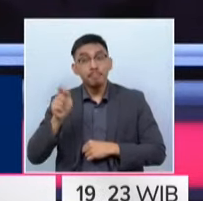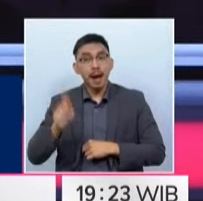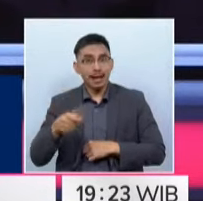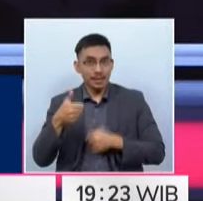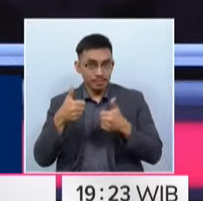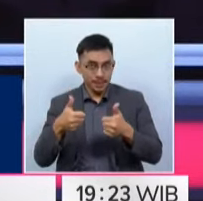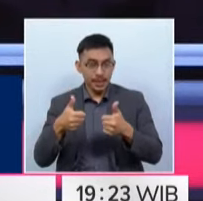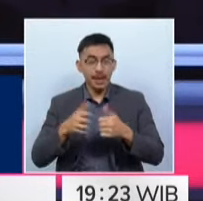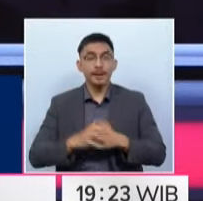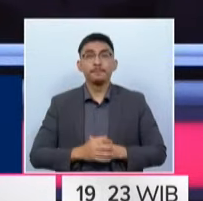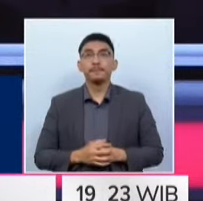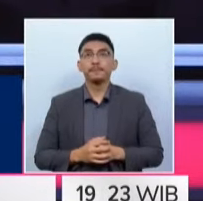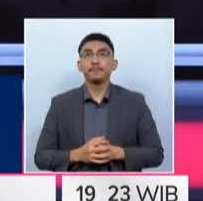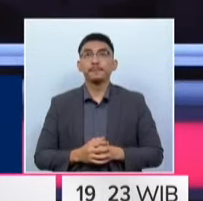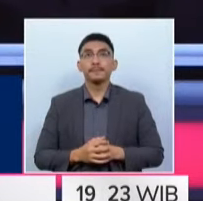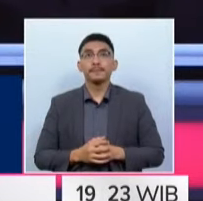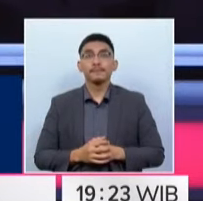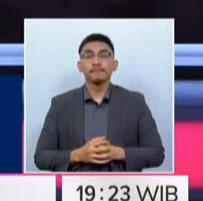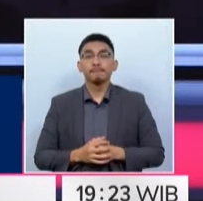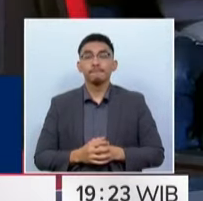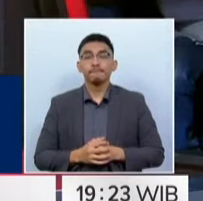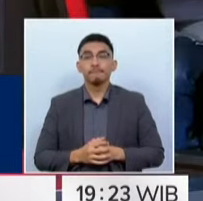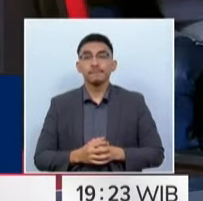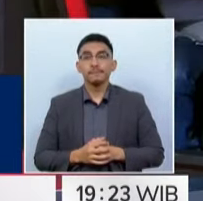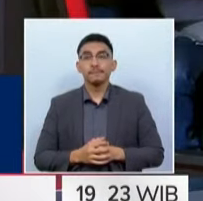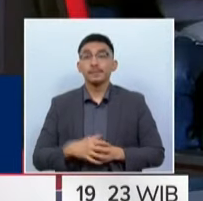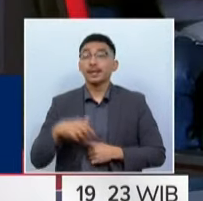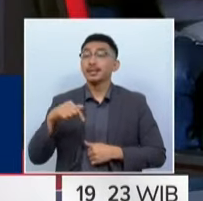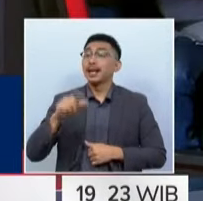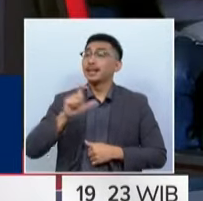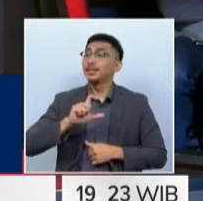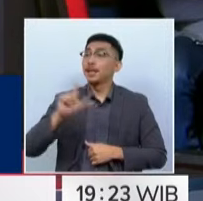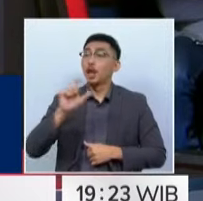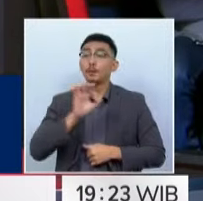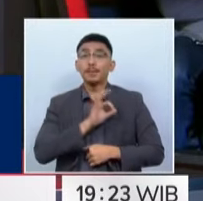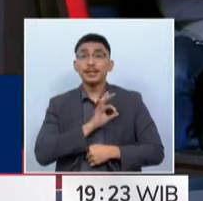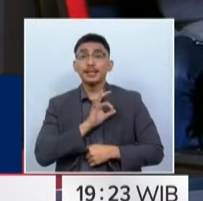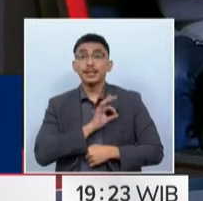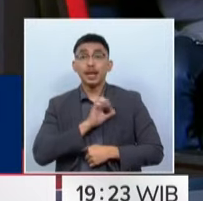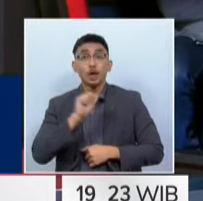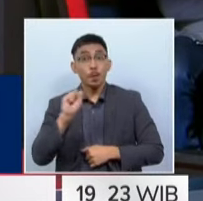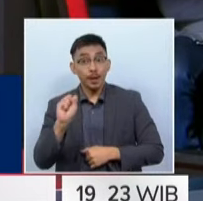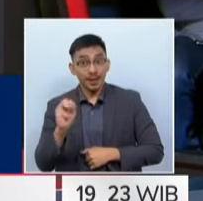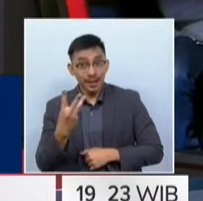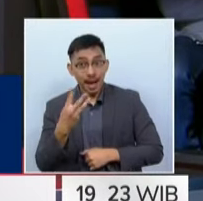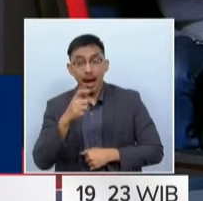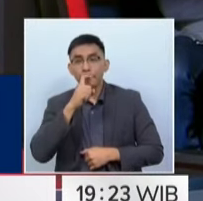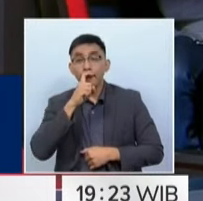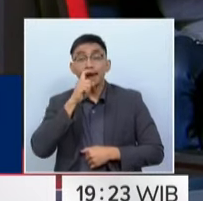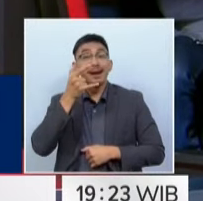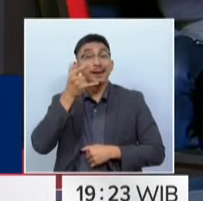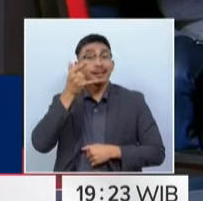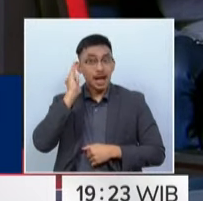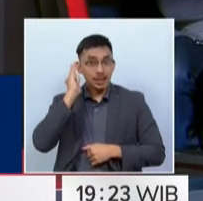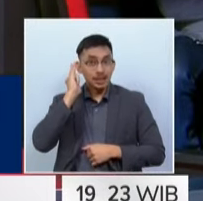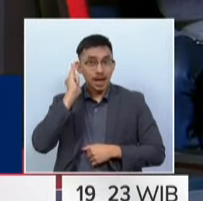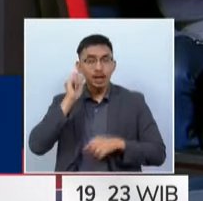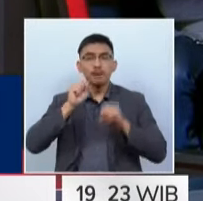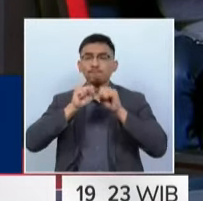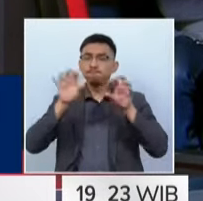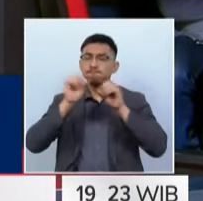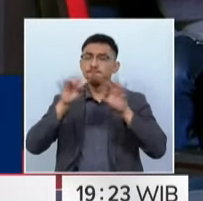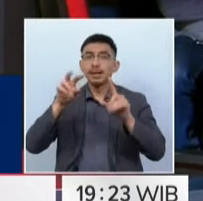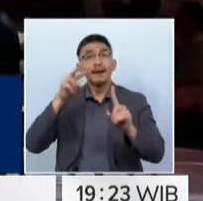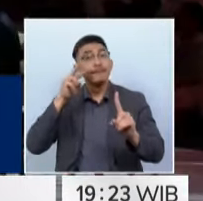di podium untuk itu kami persilakan calon Presiden nomor urut 3 Bapak Ganjar pranowo menyampaikan visi misi